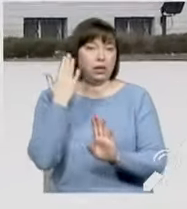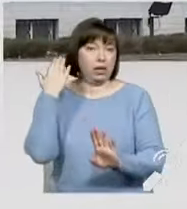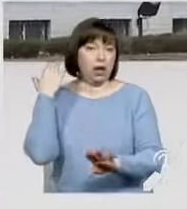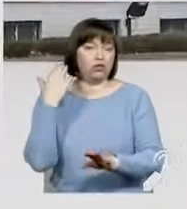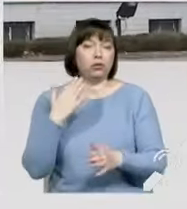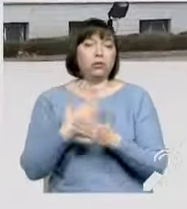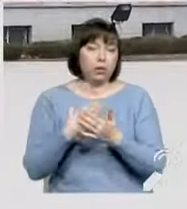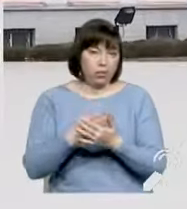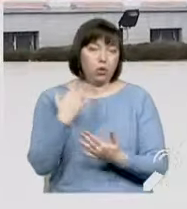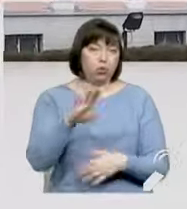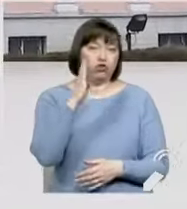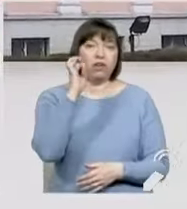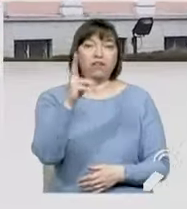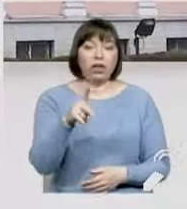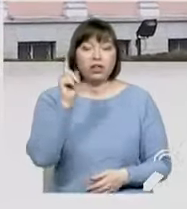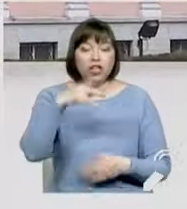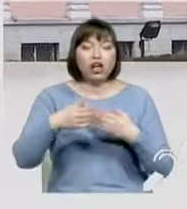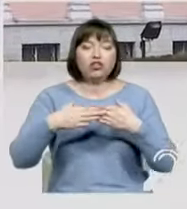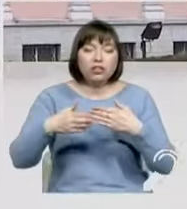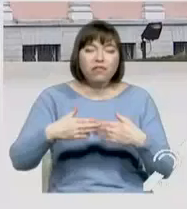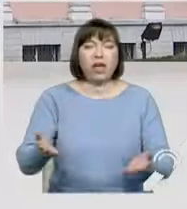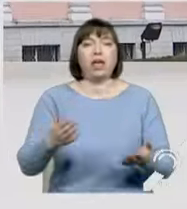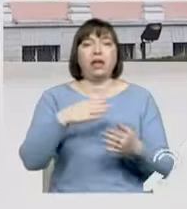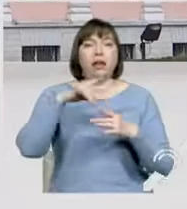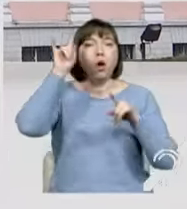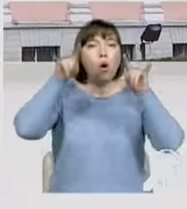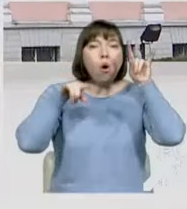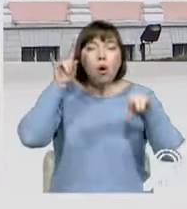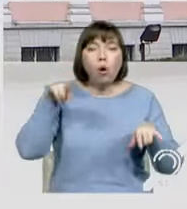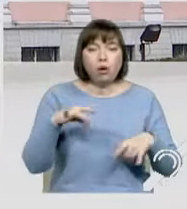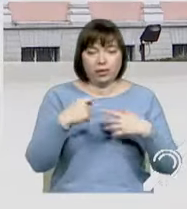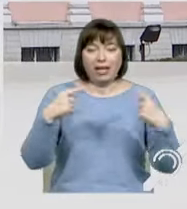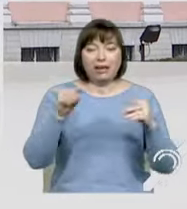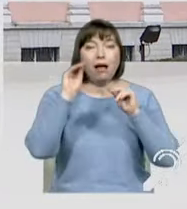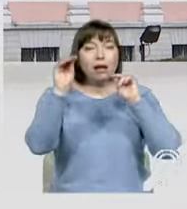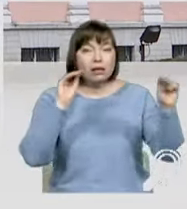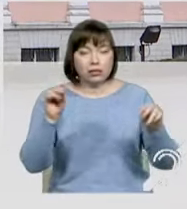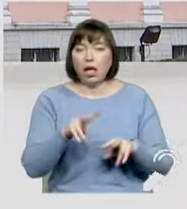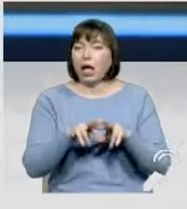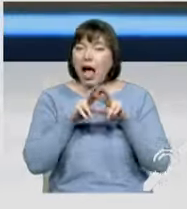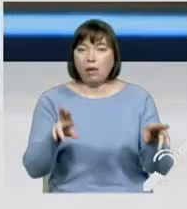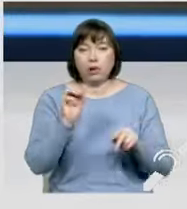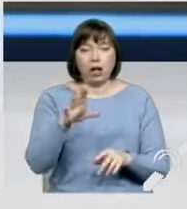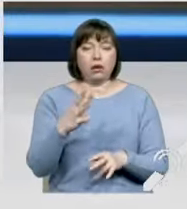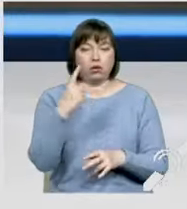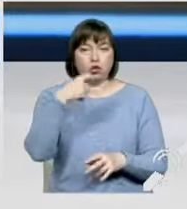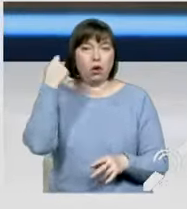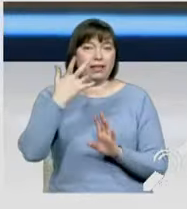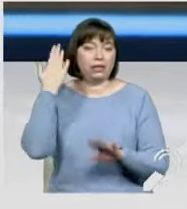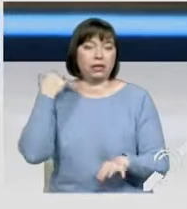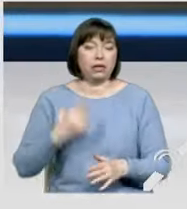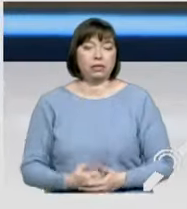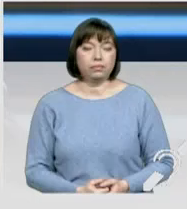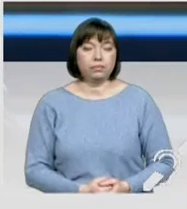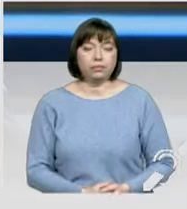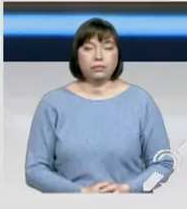aproximativ un secol. Chiar și ușile, ferestrele și alte elemente de arhitectură sunt autentice. This building was built for